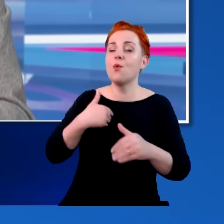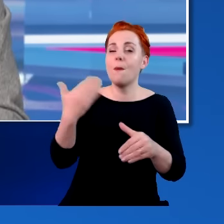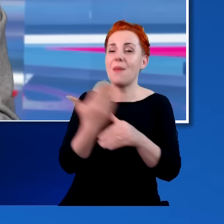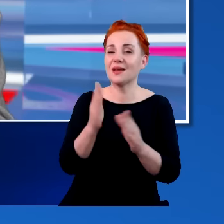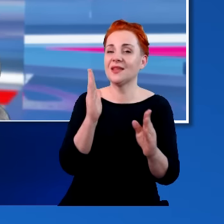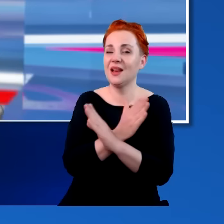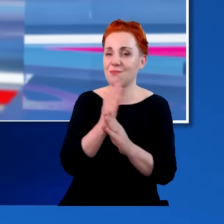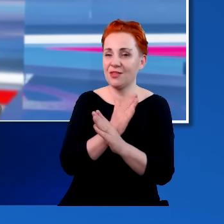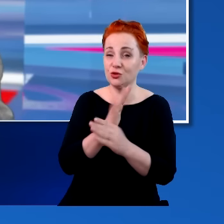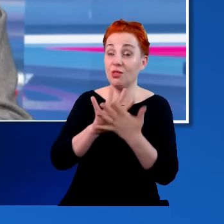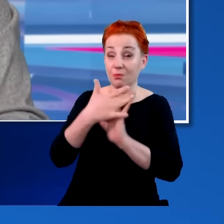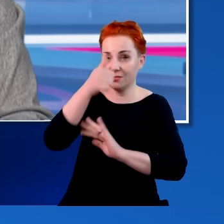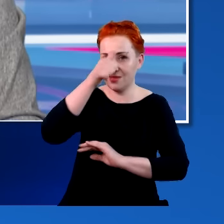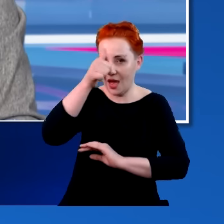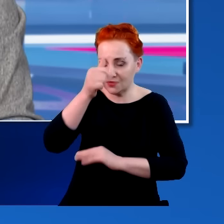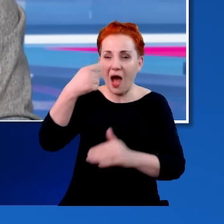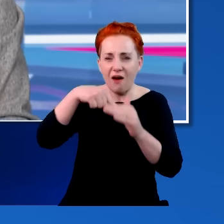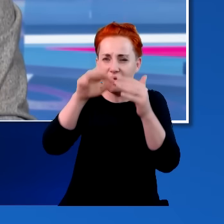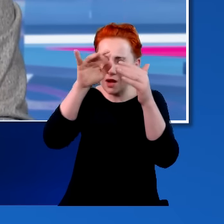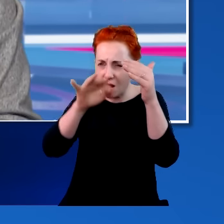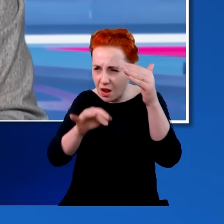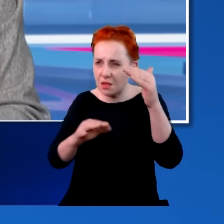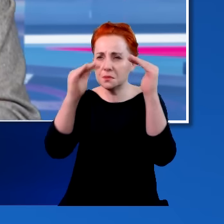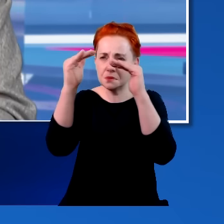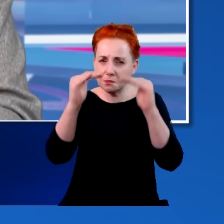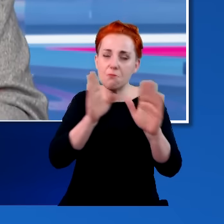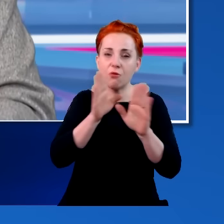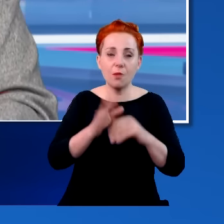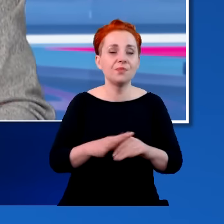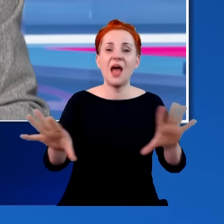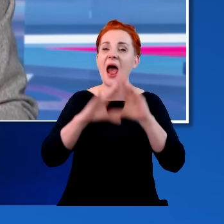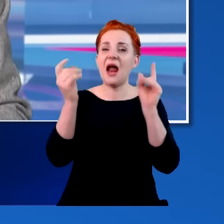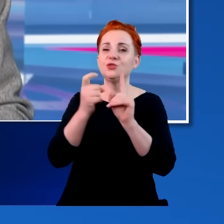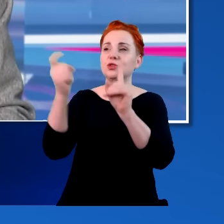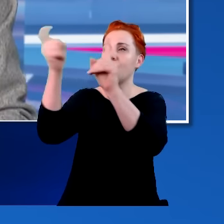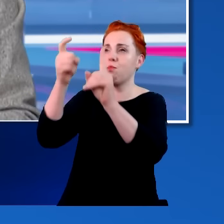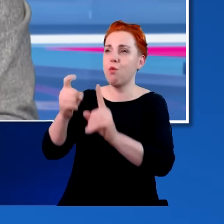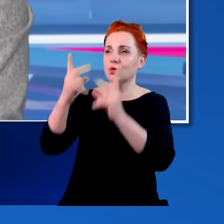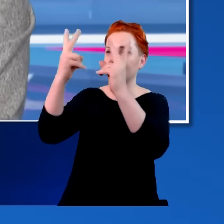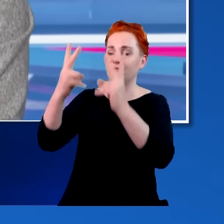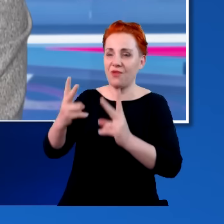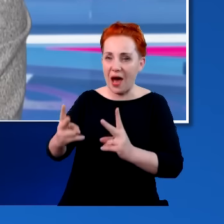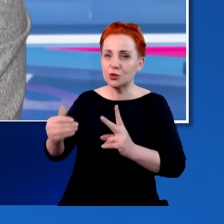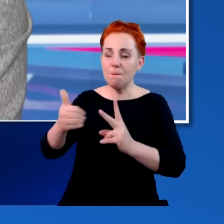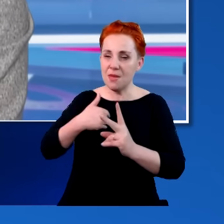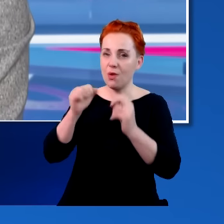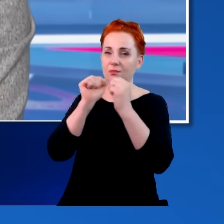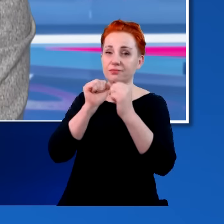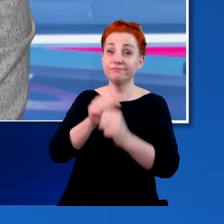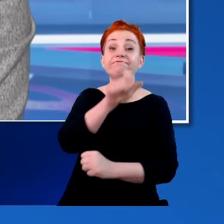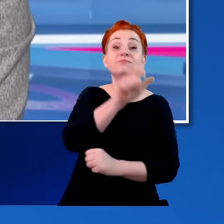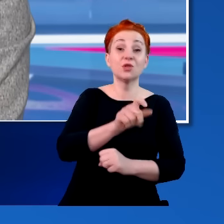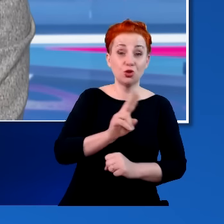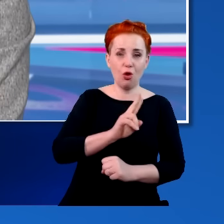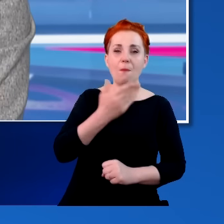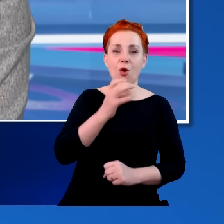gruncie rzeczy tam w środku, no powiedzmy, że dodano... Kamienie milowe wszystkie były wynegocjowane przez Morawieckiego, prawda?